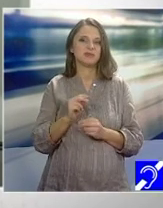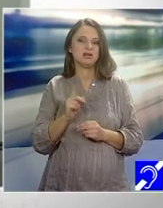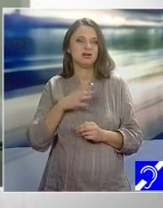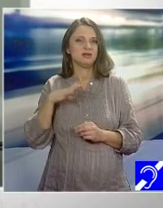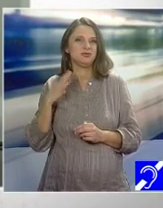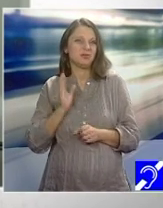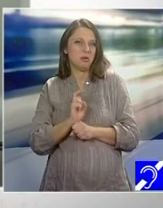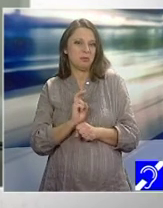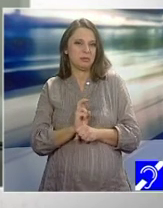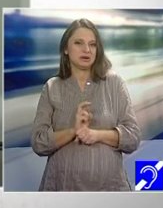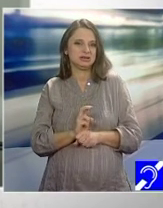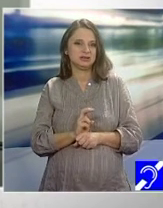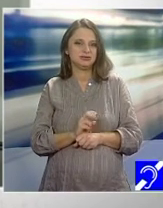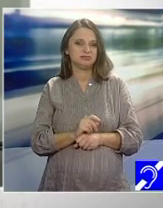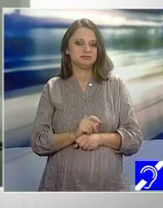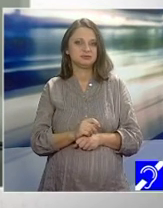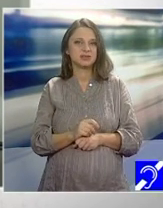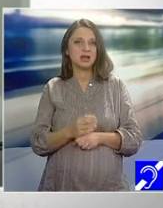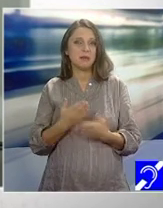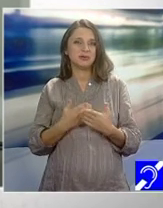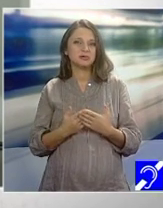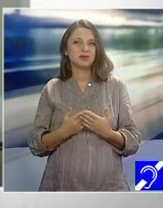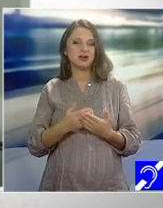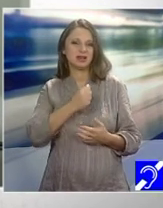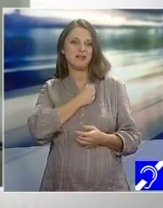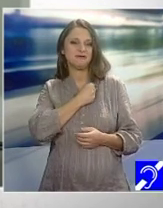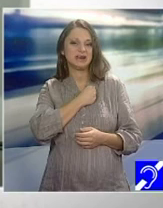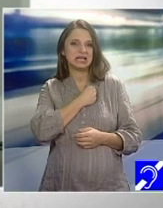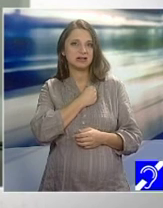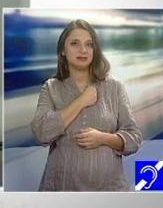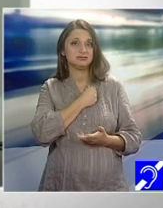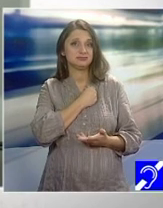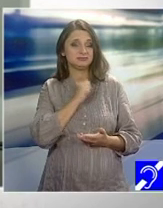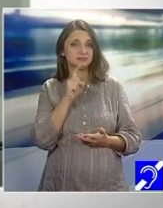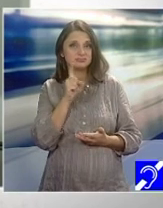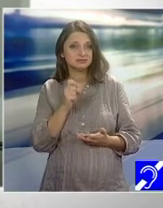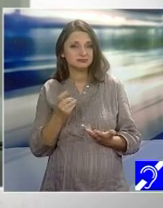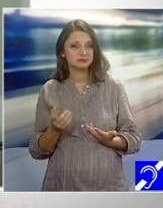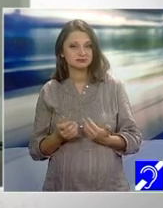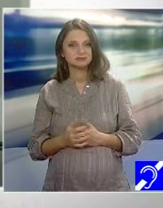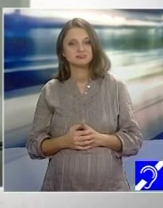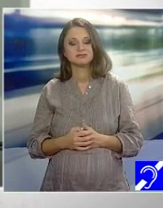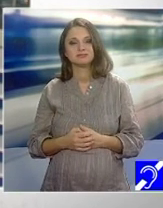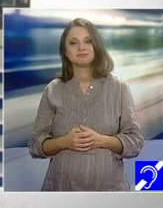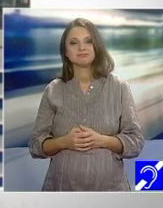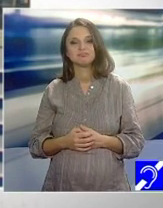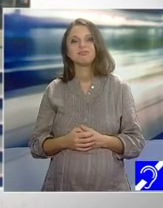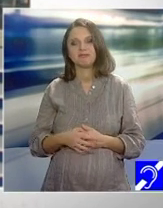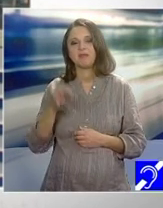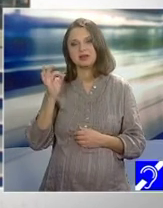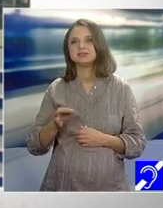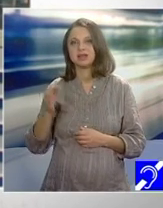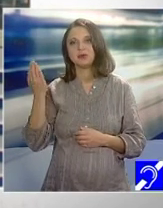particip, când de fapt în spate era doar acest sentiment și de fapt dorința ta exista acolo? Sunt sigur că au